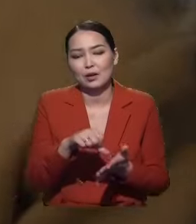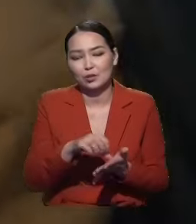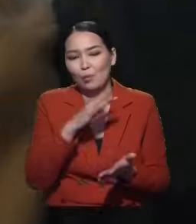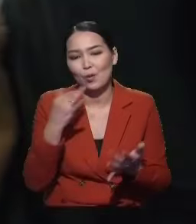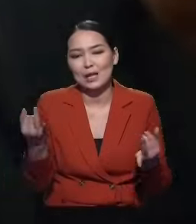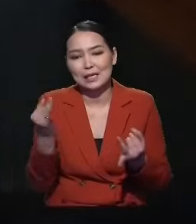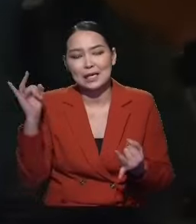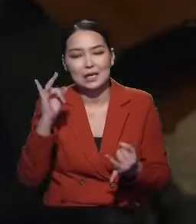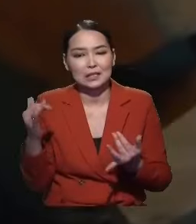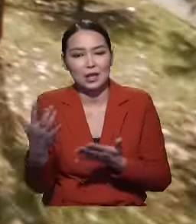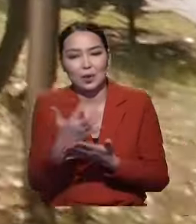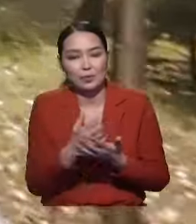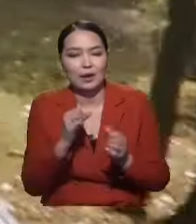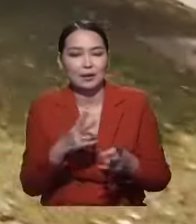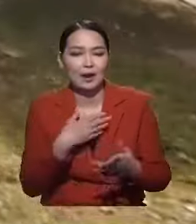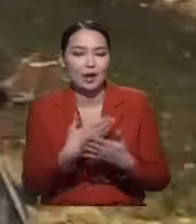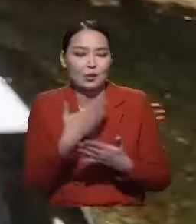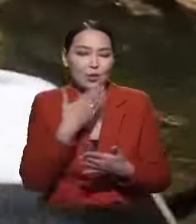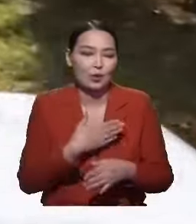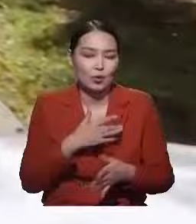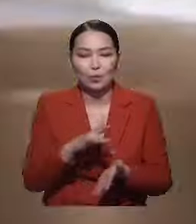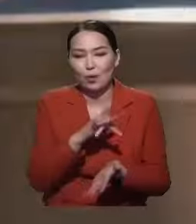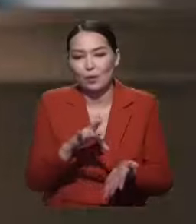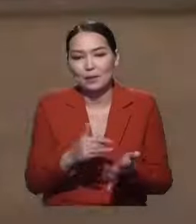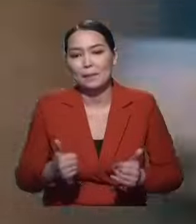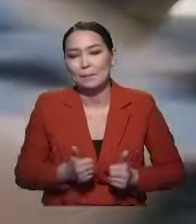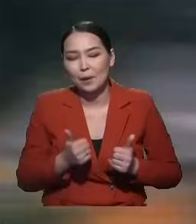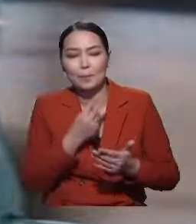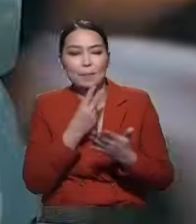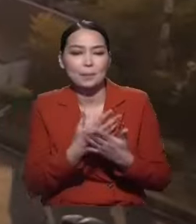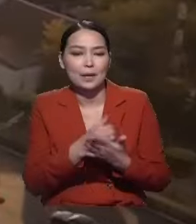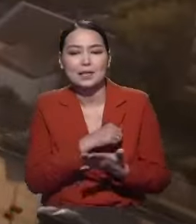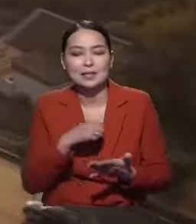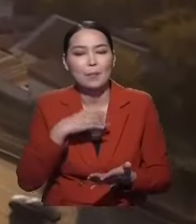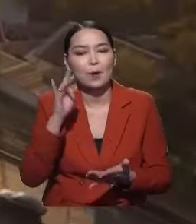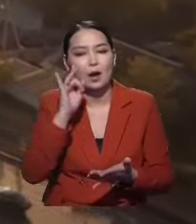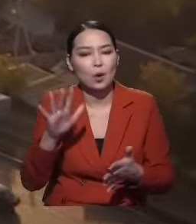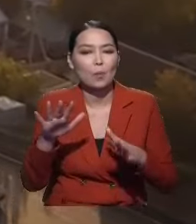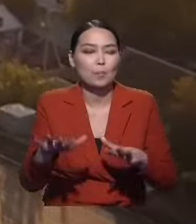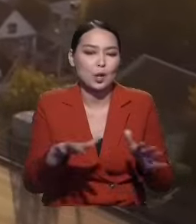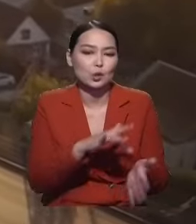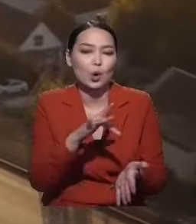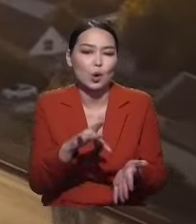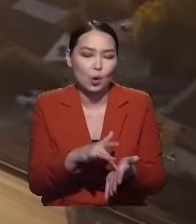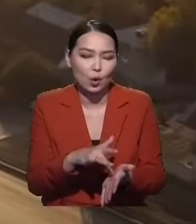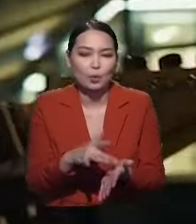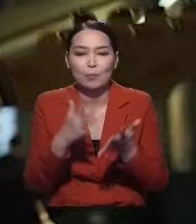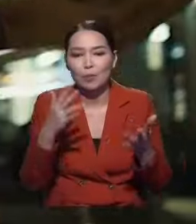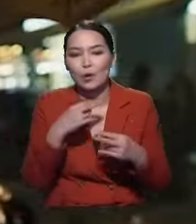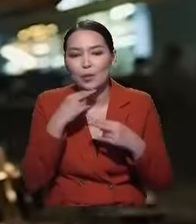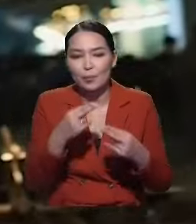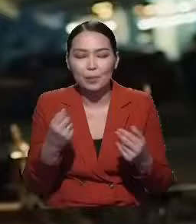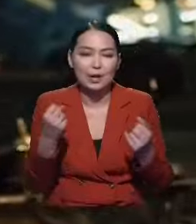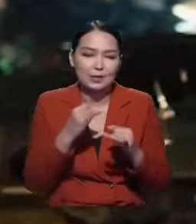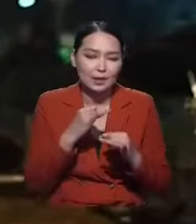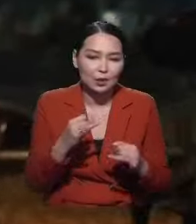интересные истории, факты о всеми любимом мегаполисе, постарались показать самые известные локации города. Большое внимание в картине